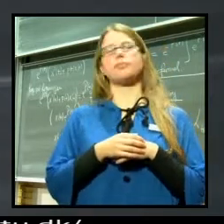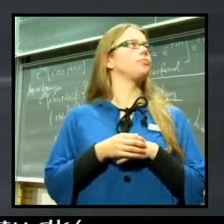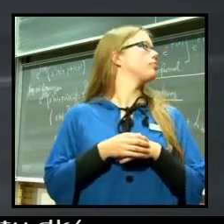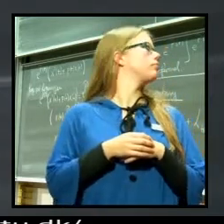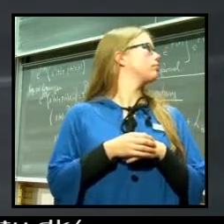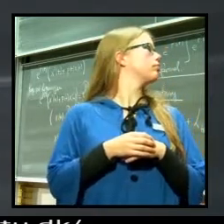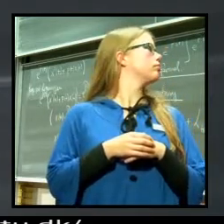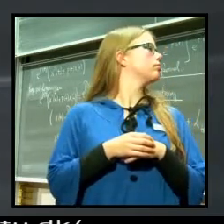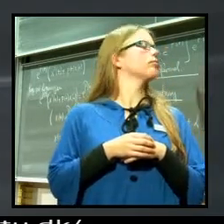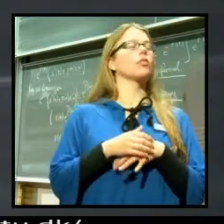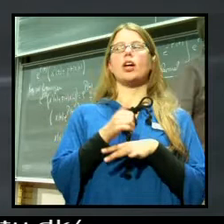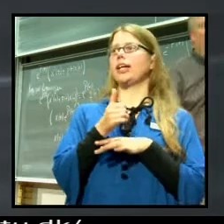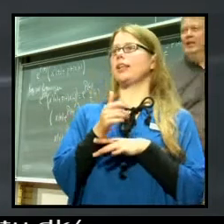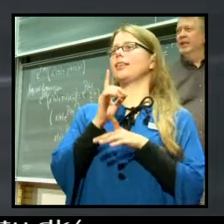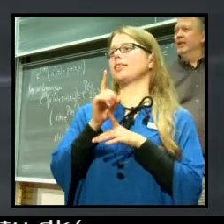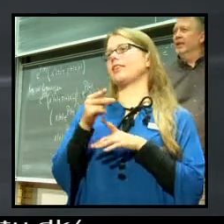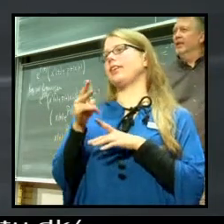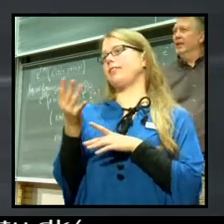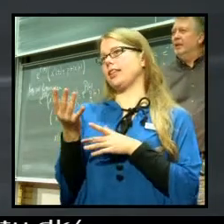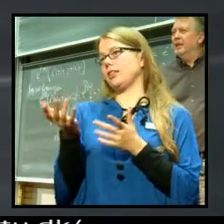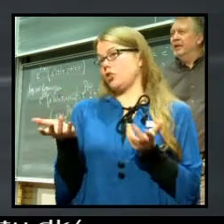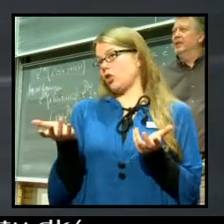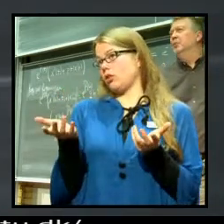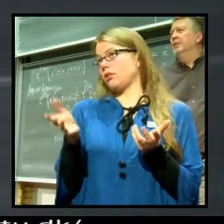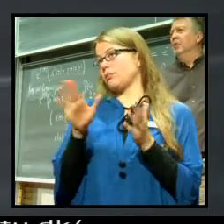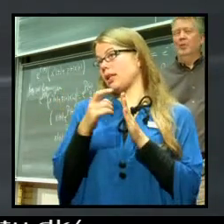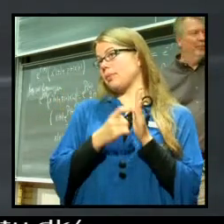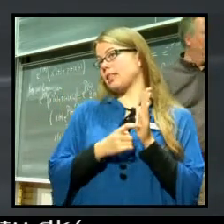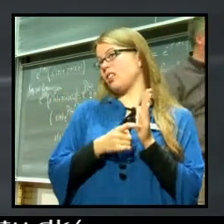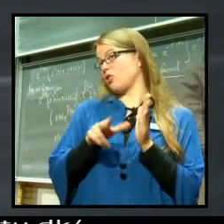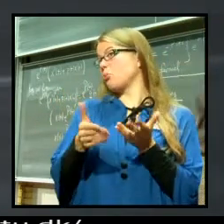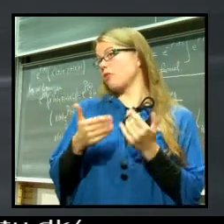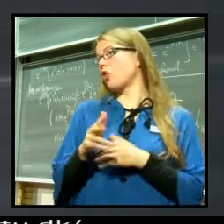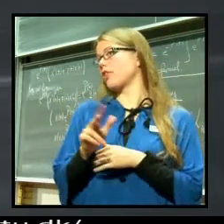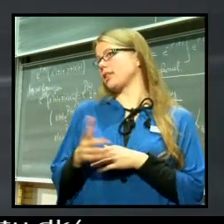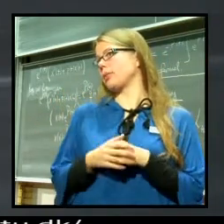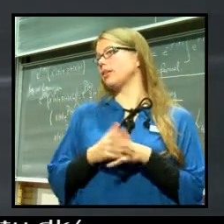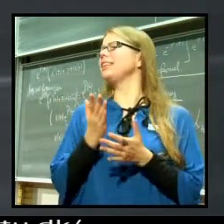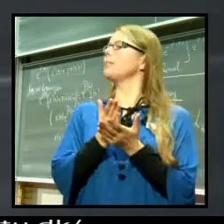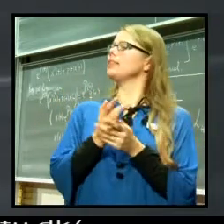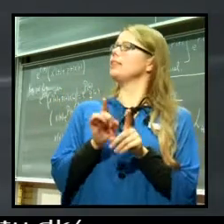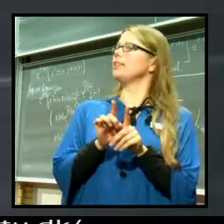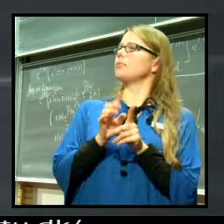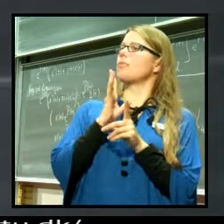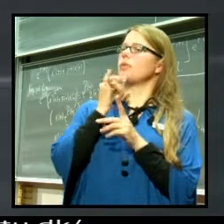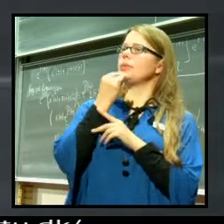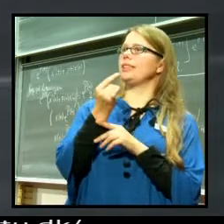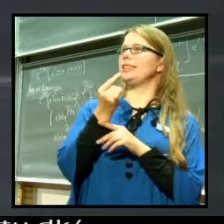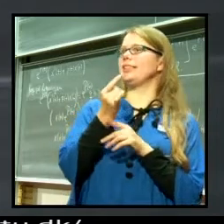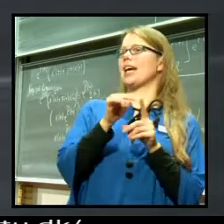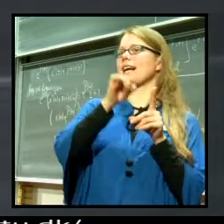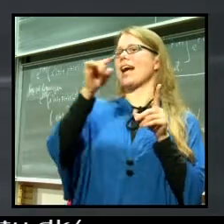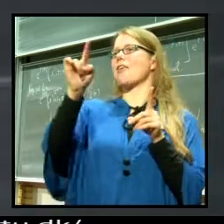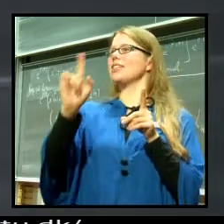være 4. Kan I se det? Den betingelse kunne man få. Det er præcis det samme som at sige, at grafen skal gå igennem